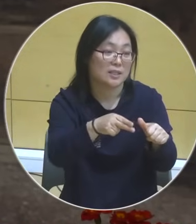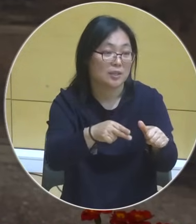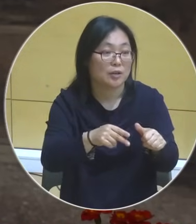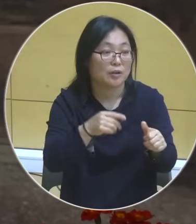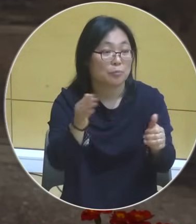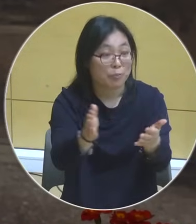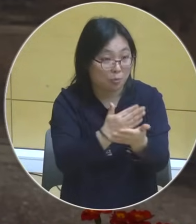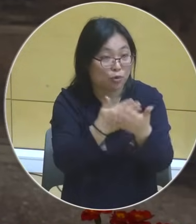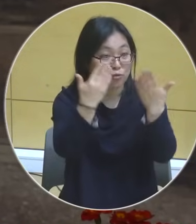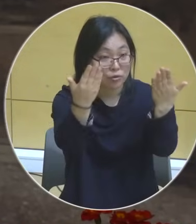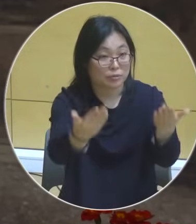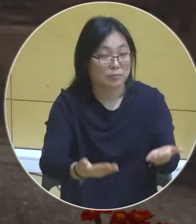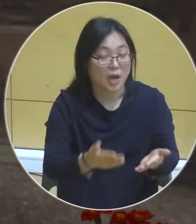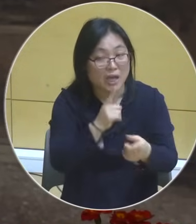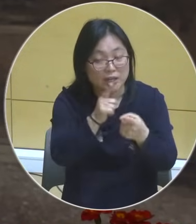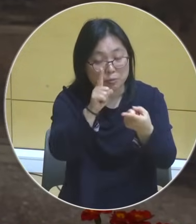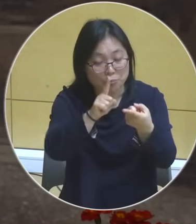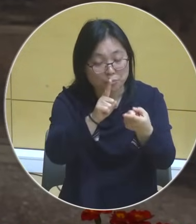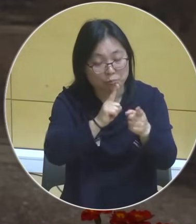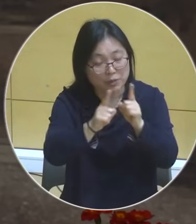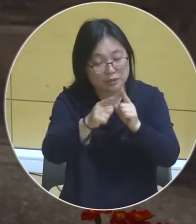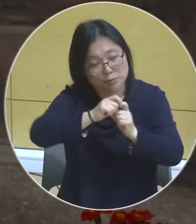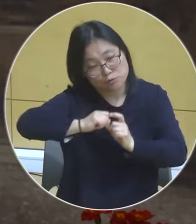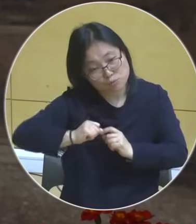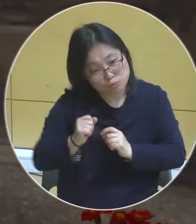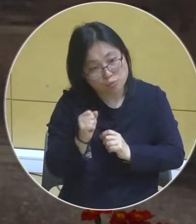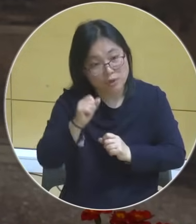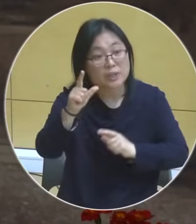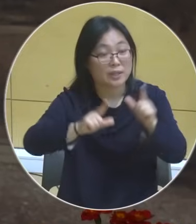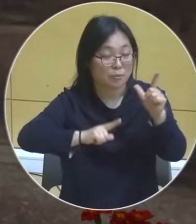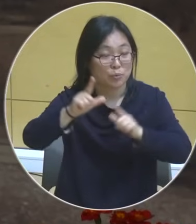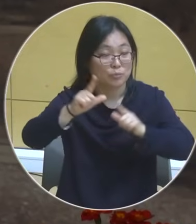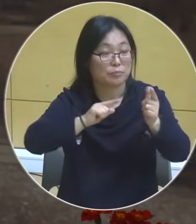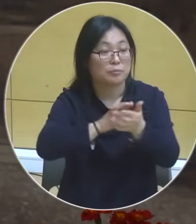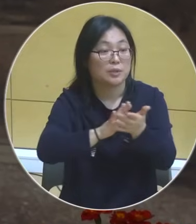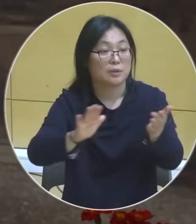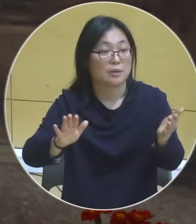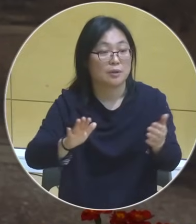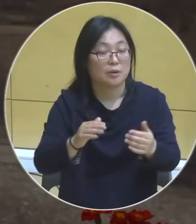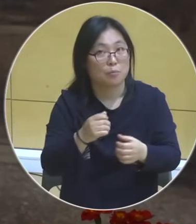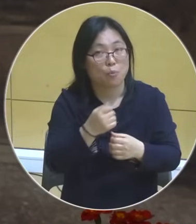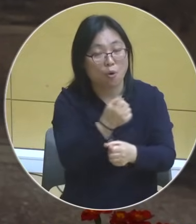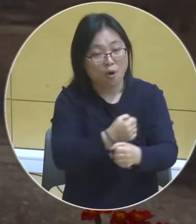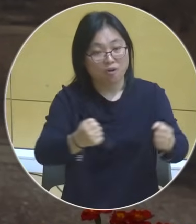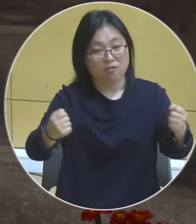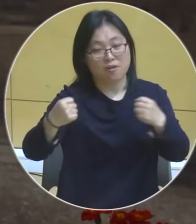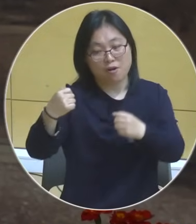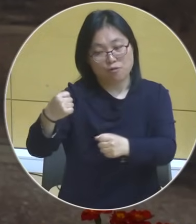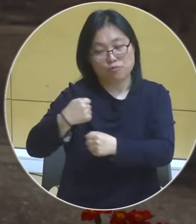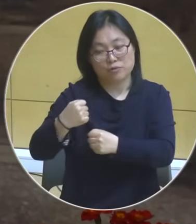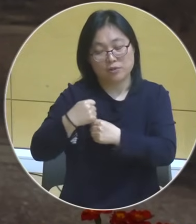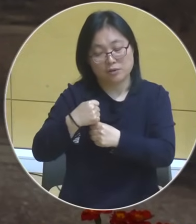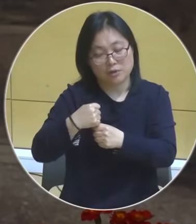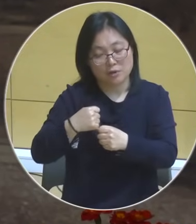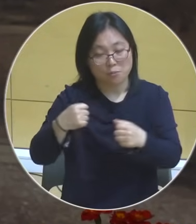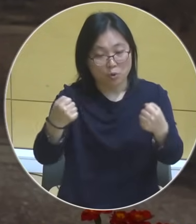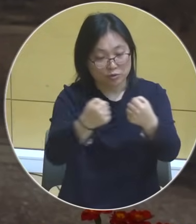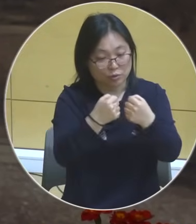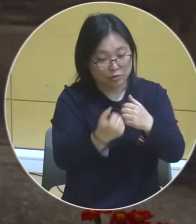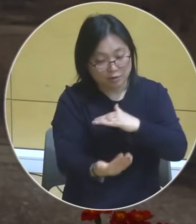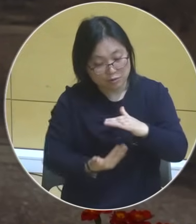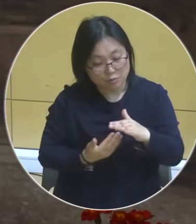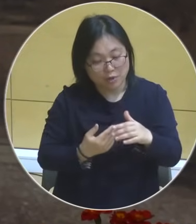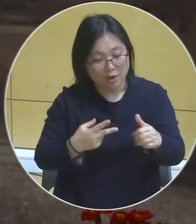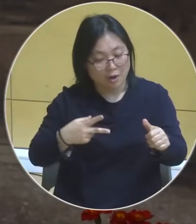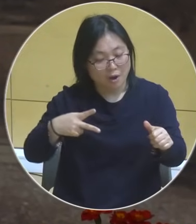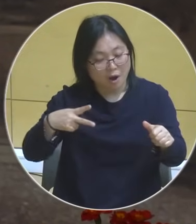것입니다. 여리고성 적들을 눈앞에 두고 그 앞에서 군사들이, 건장한 군사들이 할례를 받는다는 것,